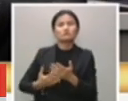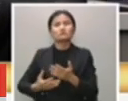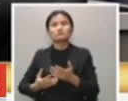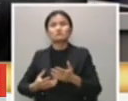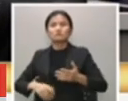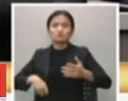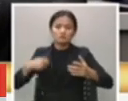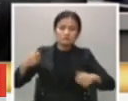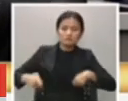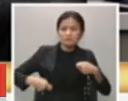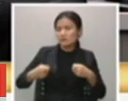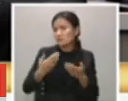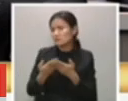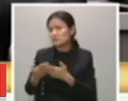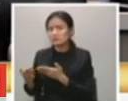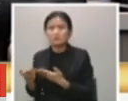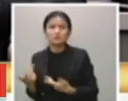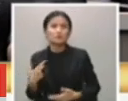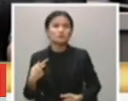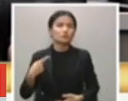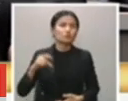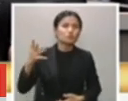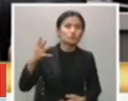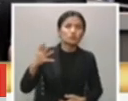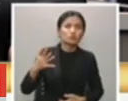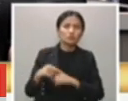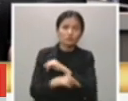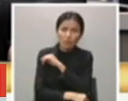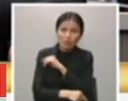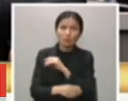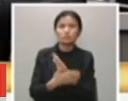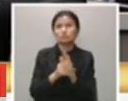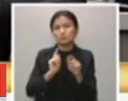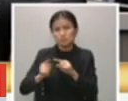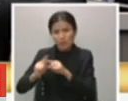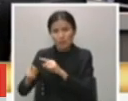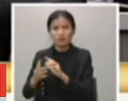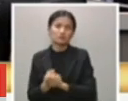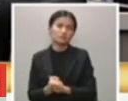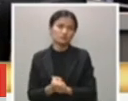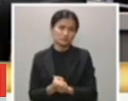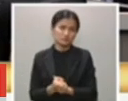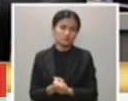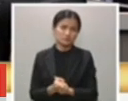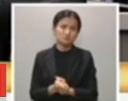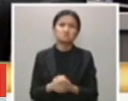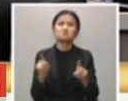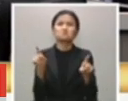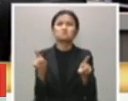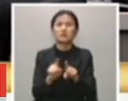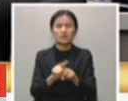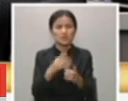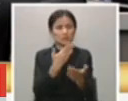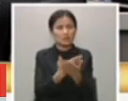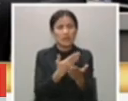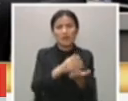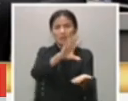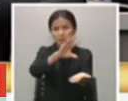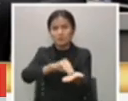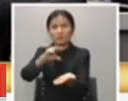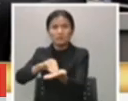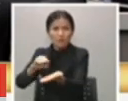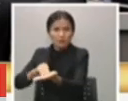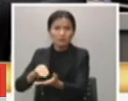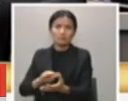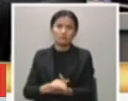ภาพเต็มไปด้วยการทุจริตคอร์รัปชันต่างๆเป็นการดูดเงินออกจากระบบออกมาดูดกำลังซื้อจากประ